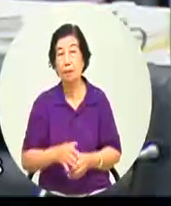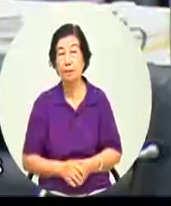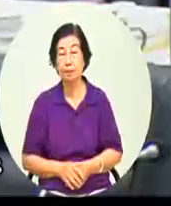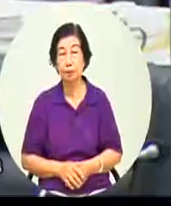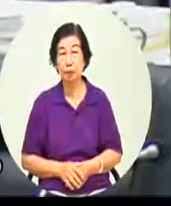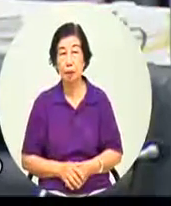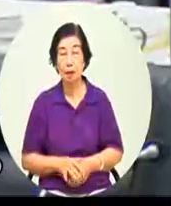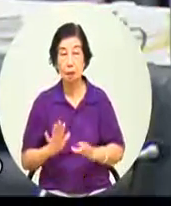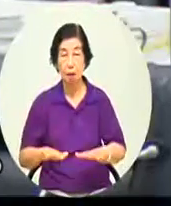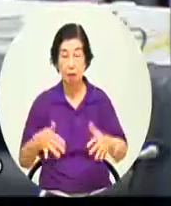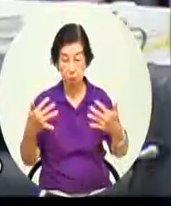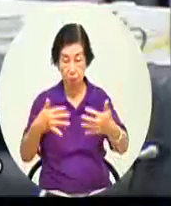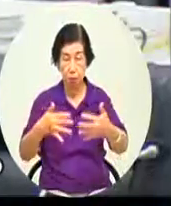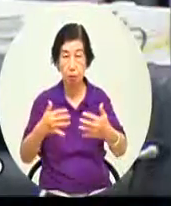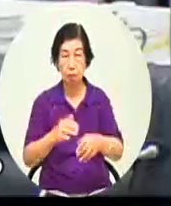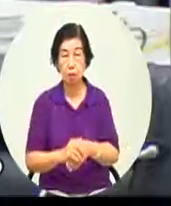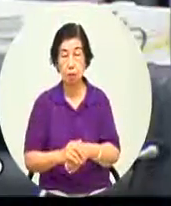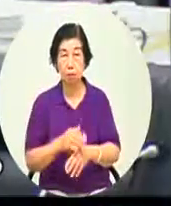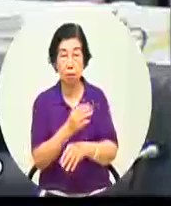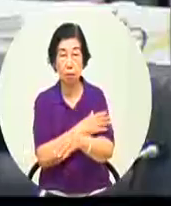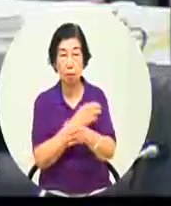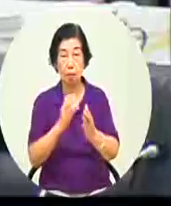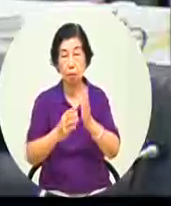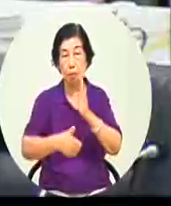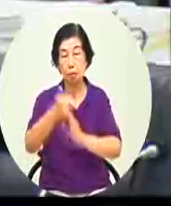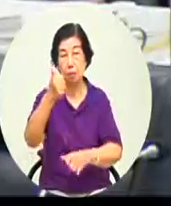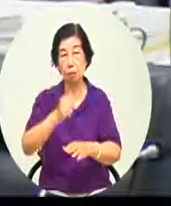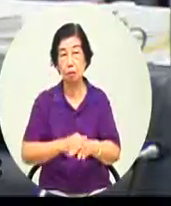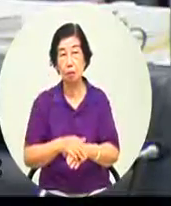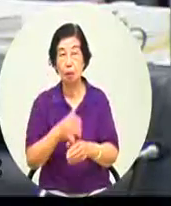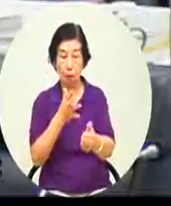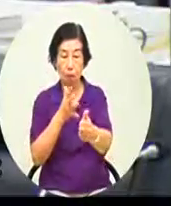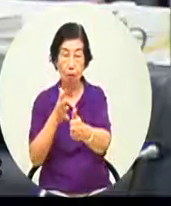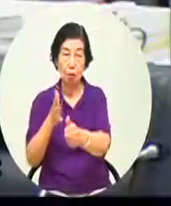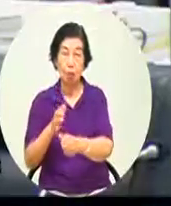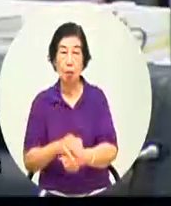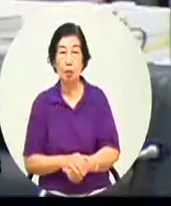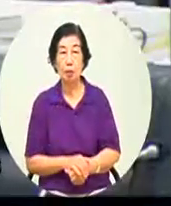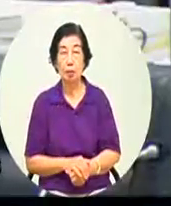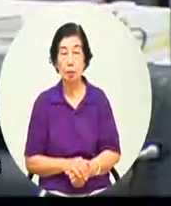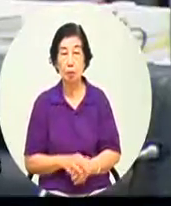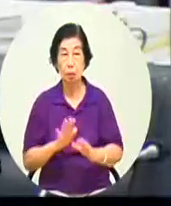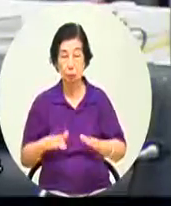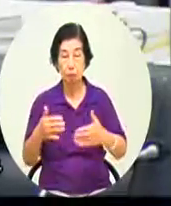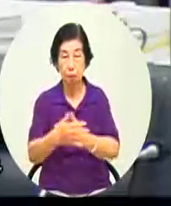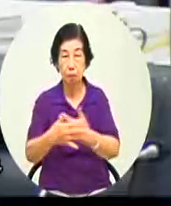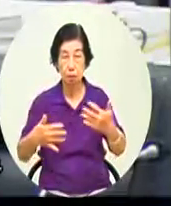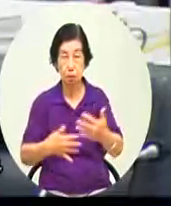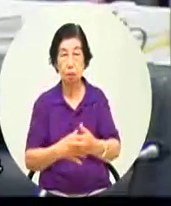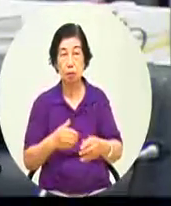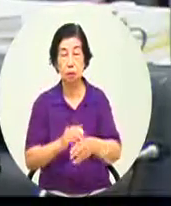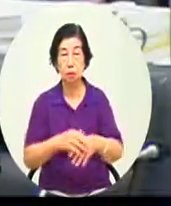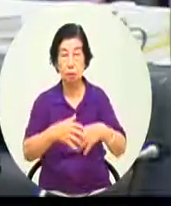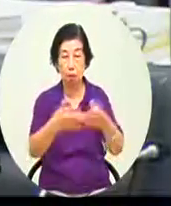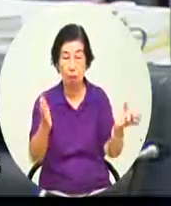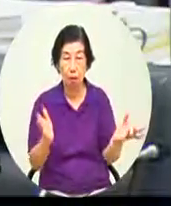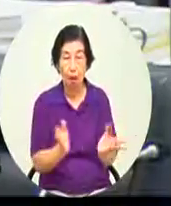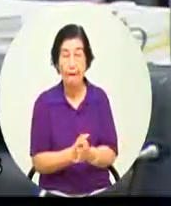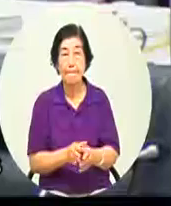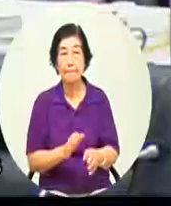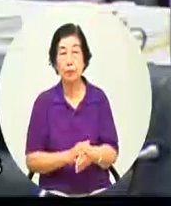着我都是要提问我们陈局长。陈局长，我们交通部啊，我不知道哪个天才教